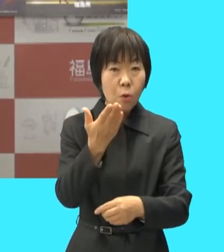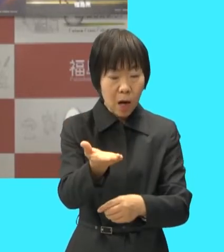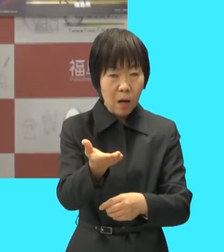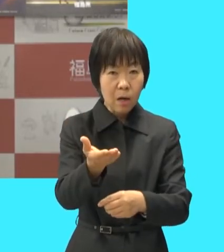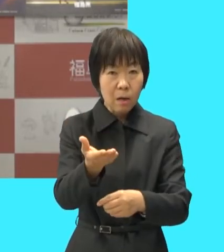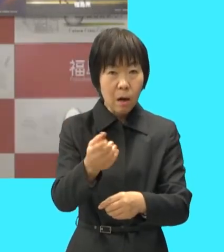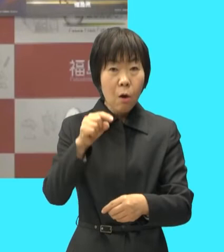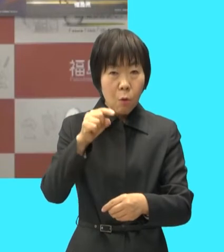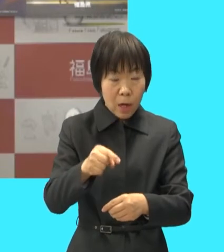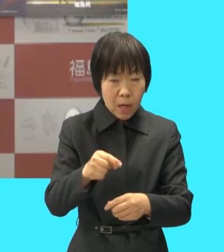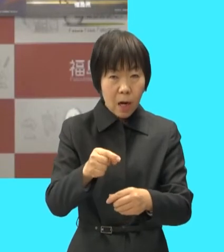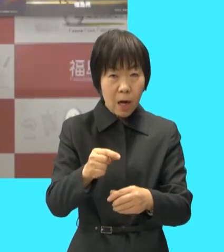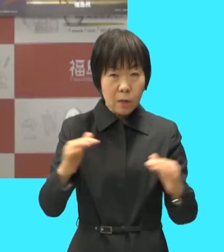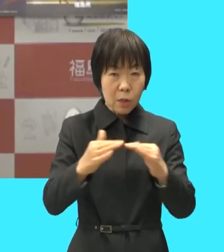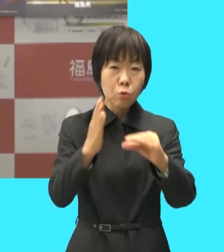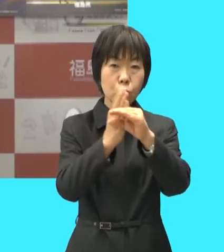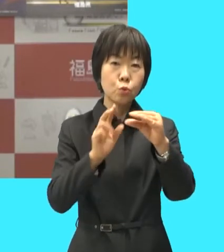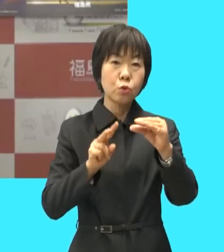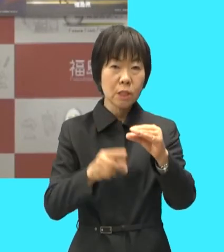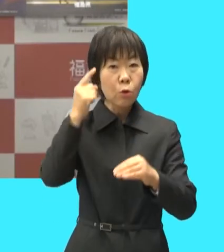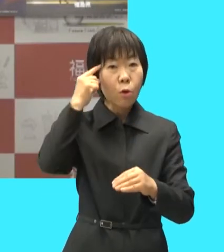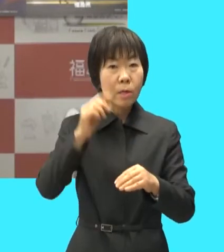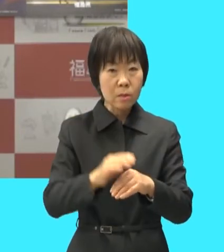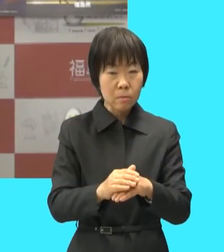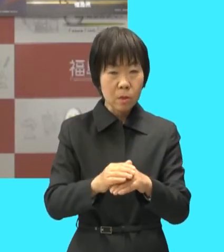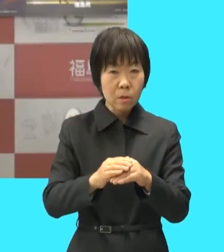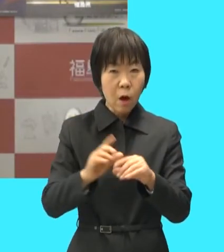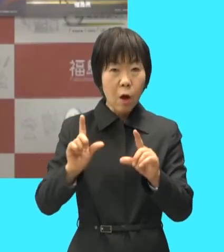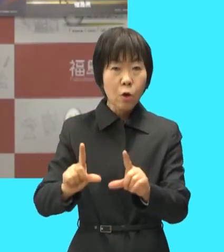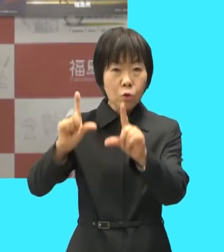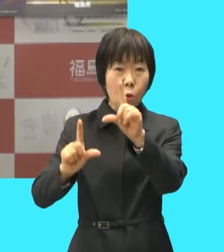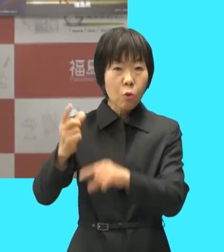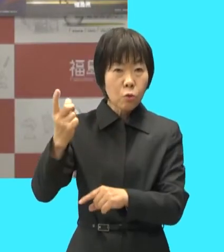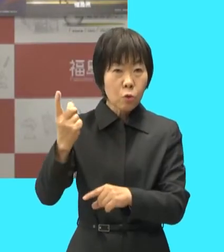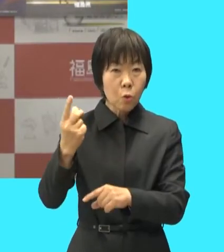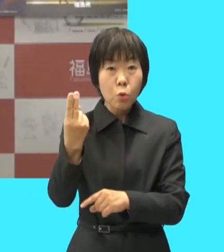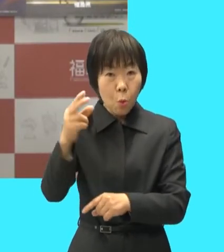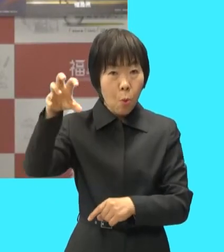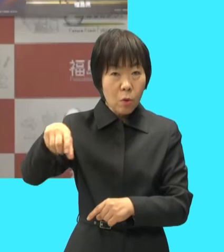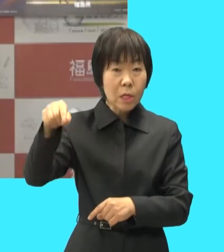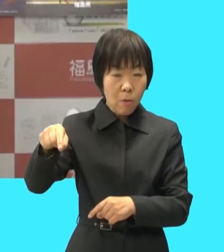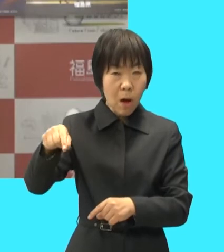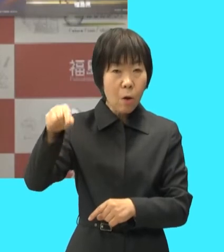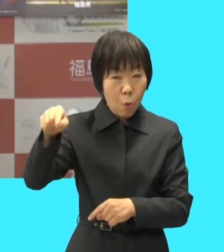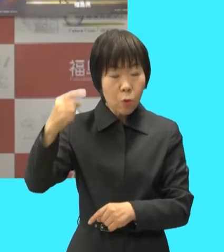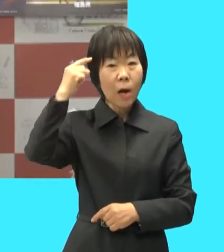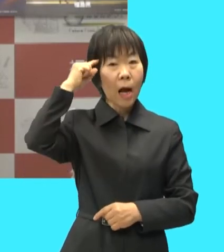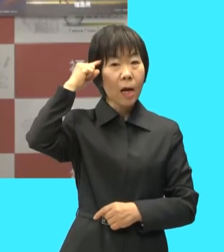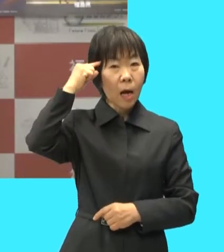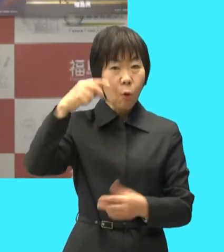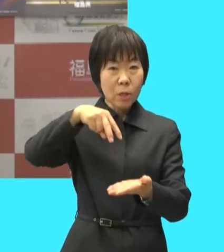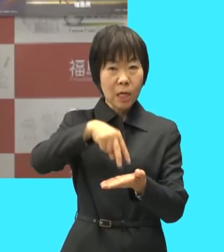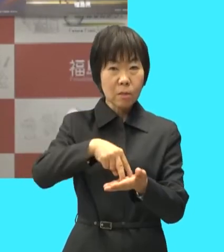主の論点になっています。やはり東京都には東京都のお考え、お立場は当然あろうかと思います